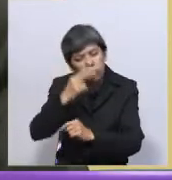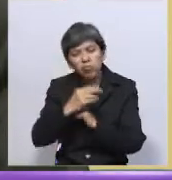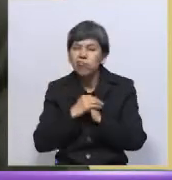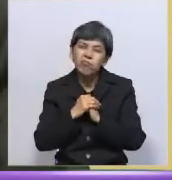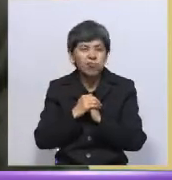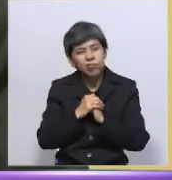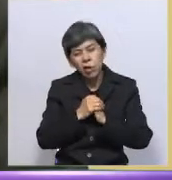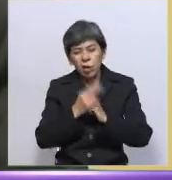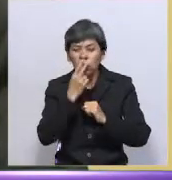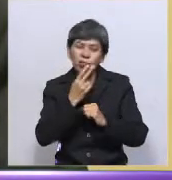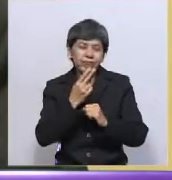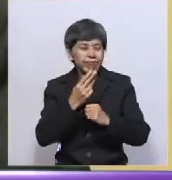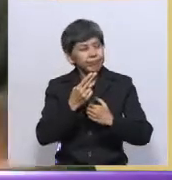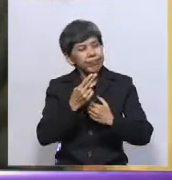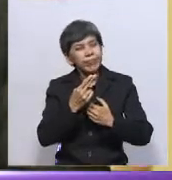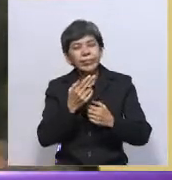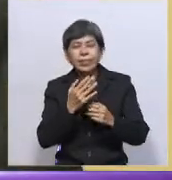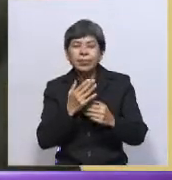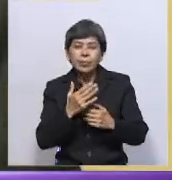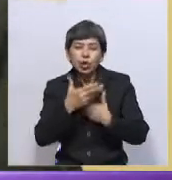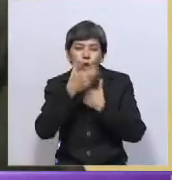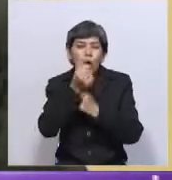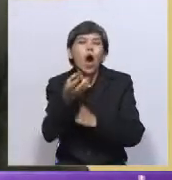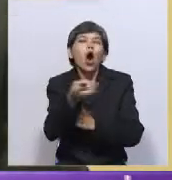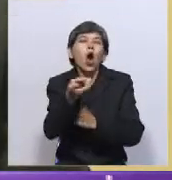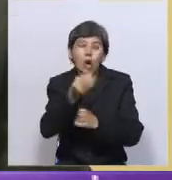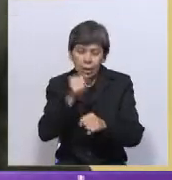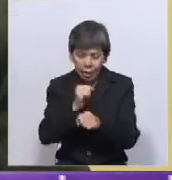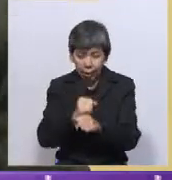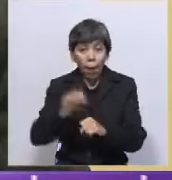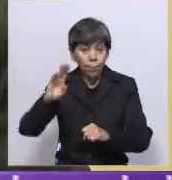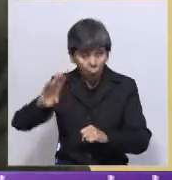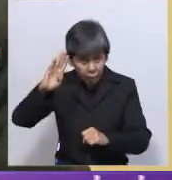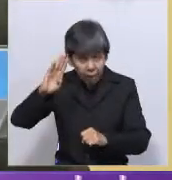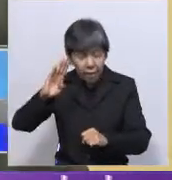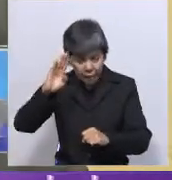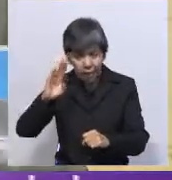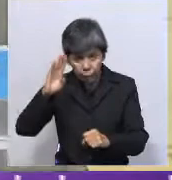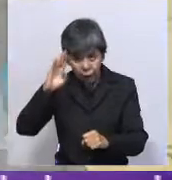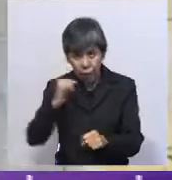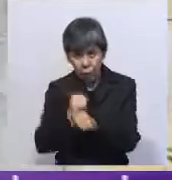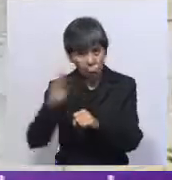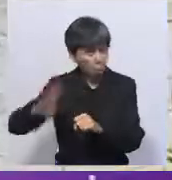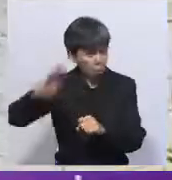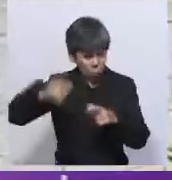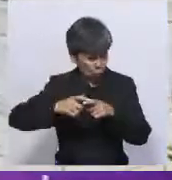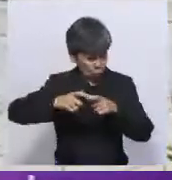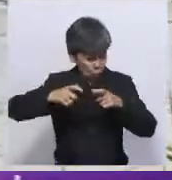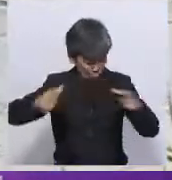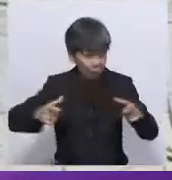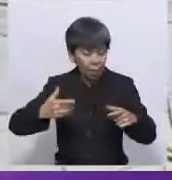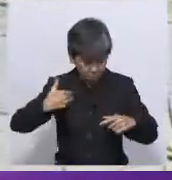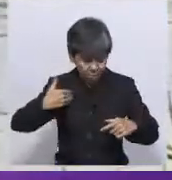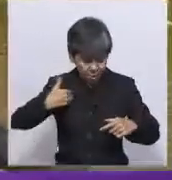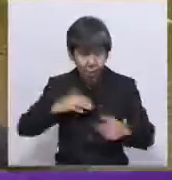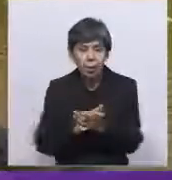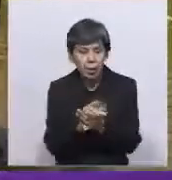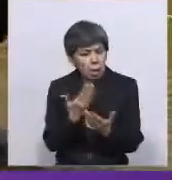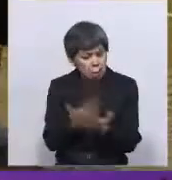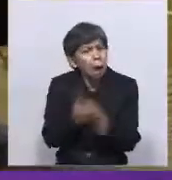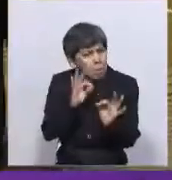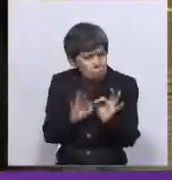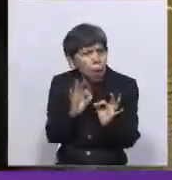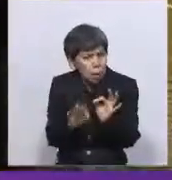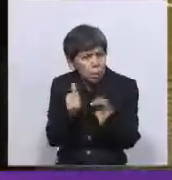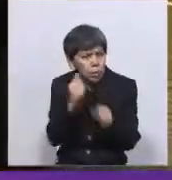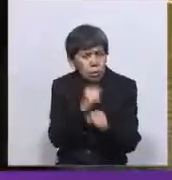ที่เป็นการใช้ทั่วไปนะแต่บริษัทใหญ่ๆจะใช้บริษัทใหญ่ๆจะใช้แล้วเขาประหยัดในเรื่